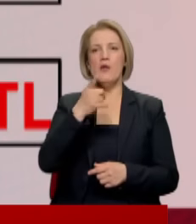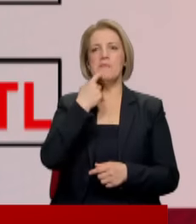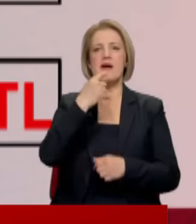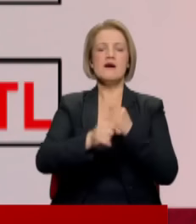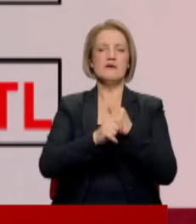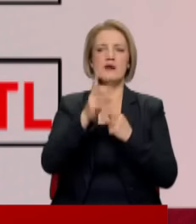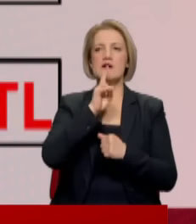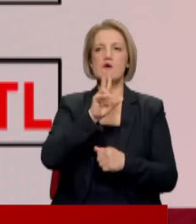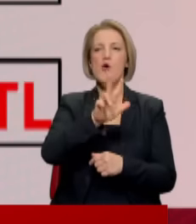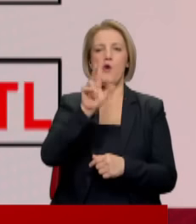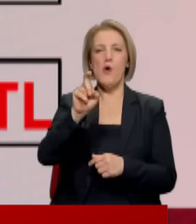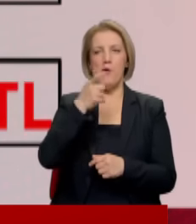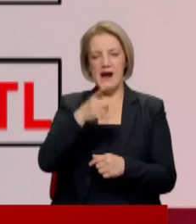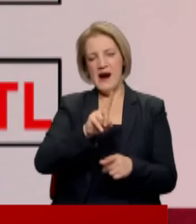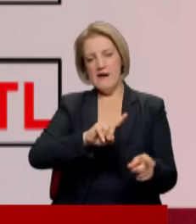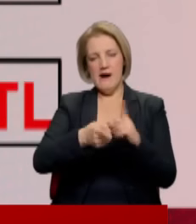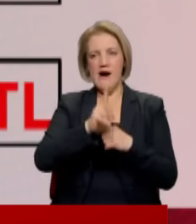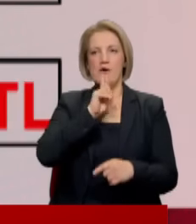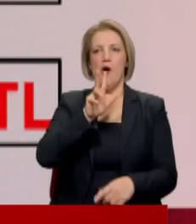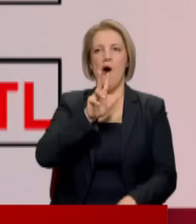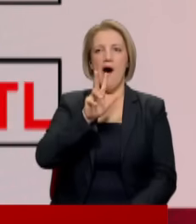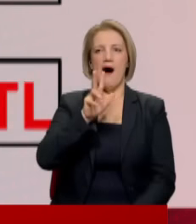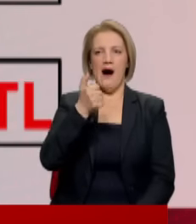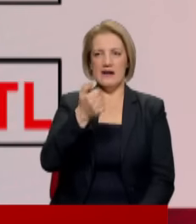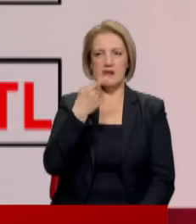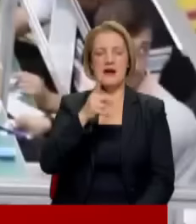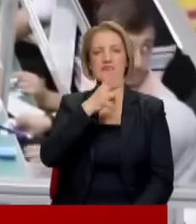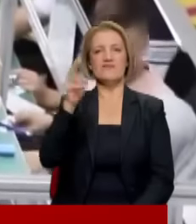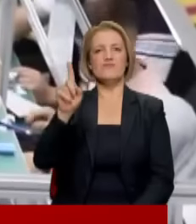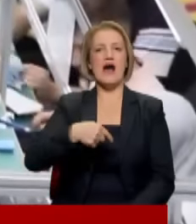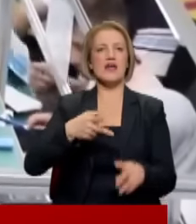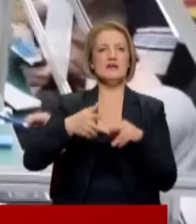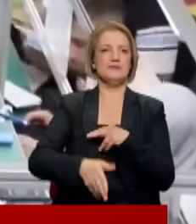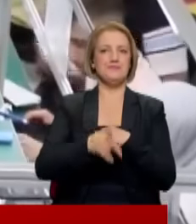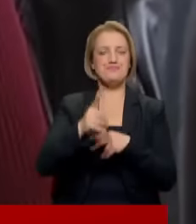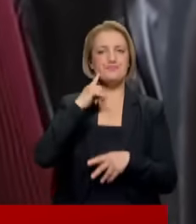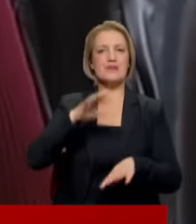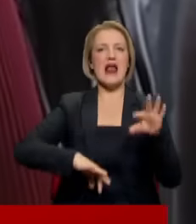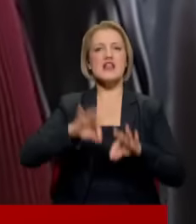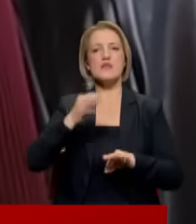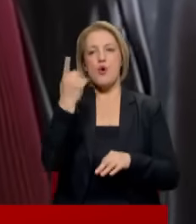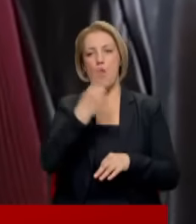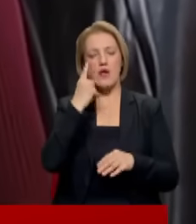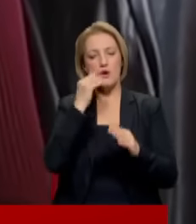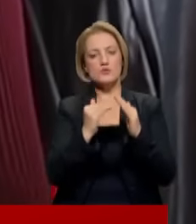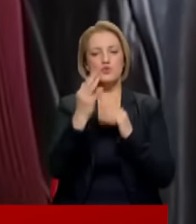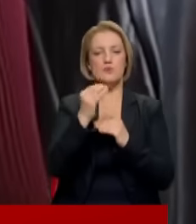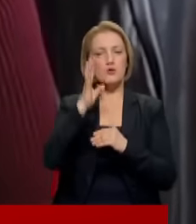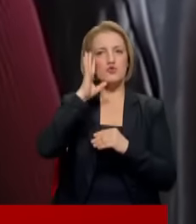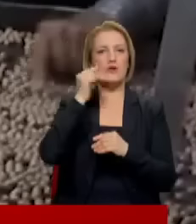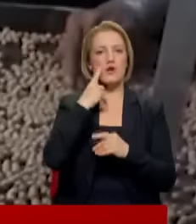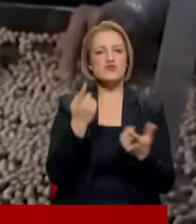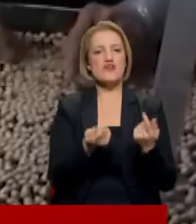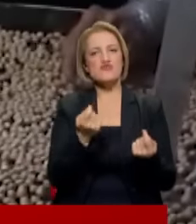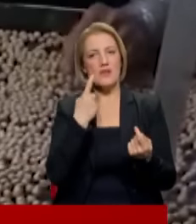yılda 239.000 l yerine 106.000 L vergi kesilecek vergi dilimlerinin Yeniden değerleme oranın da artırılması bekleniyor ama uzmanlara göre de